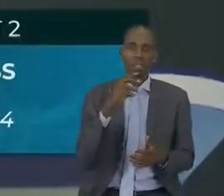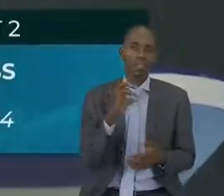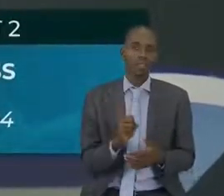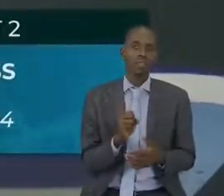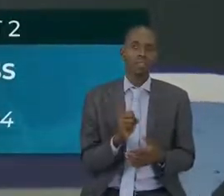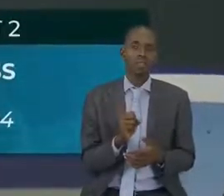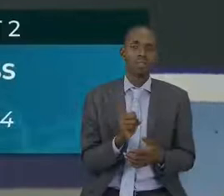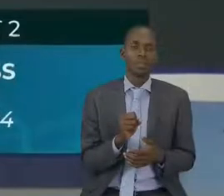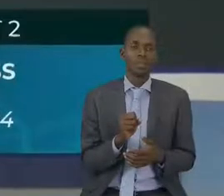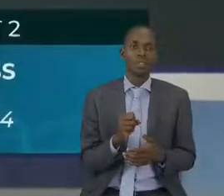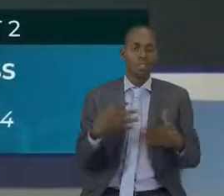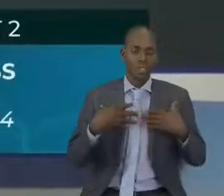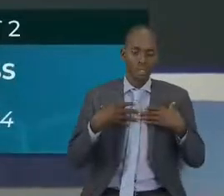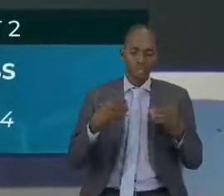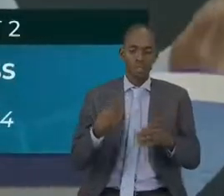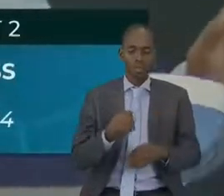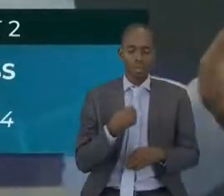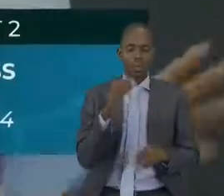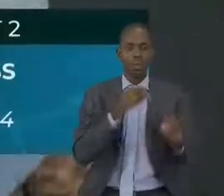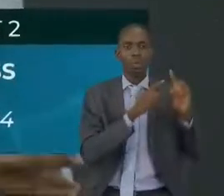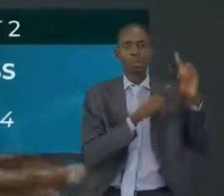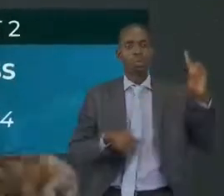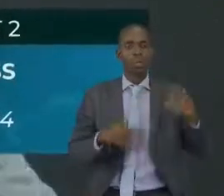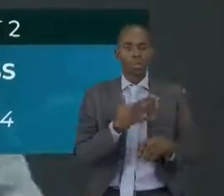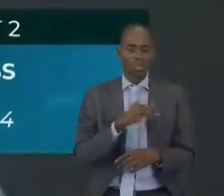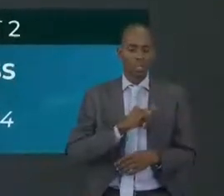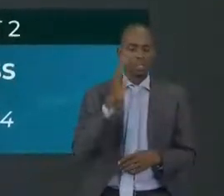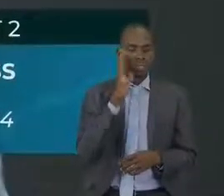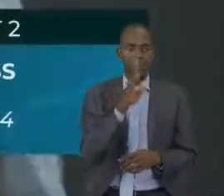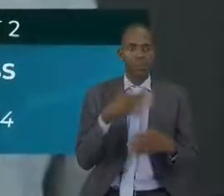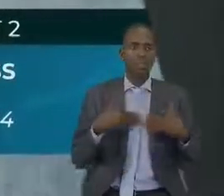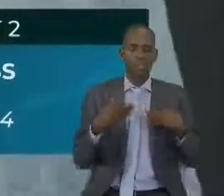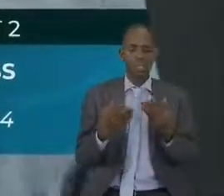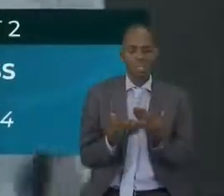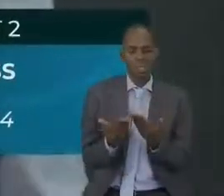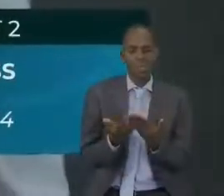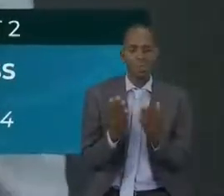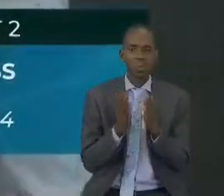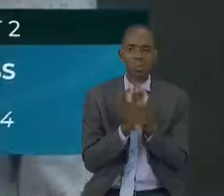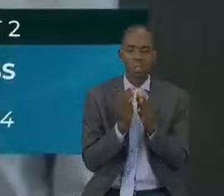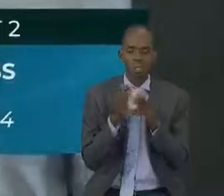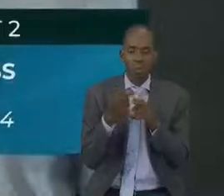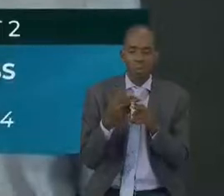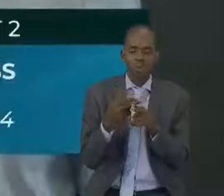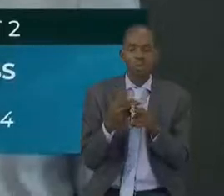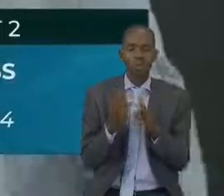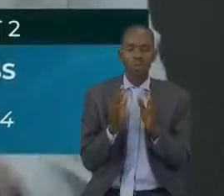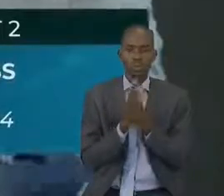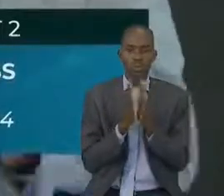14. Guéris-moi, Éternel, et je serai guéri. Prière simple, exaucement